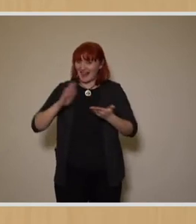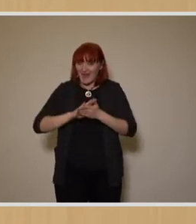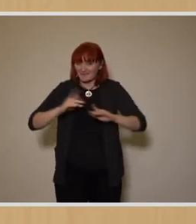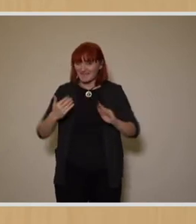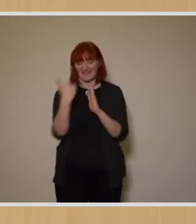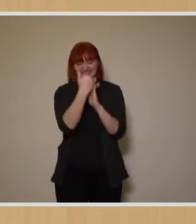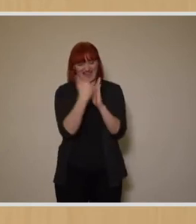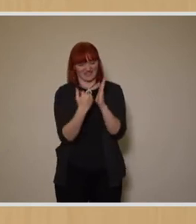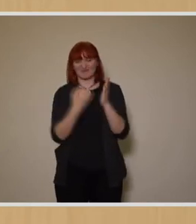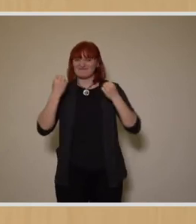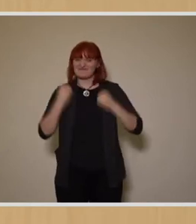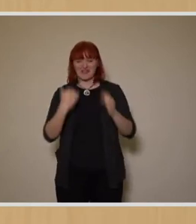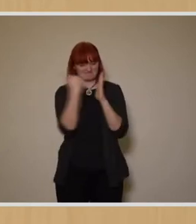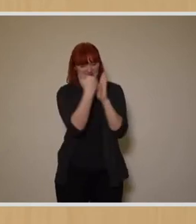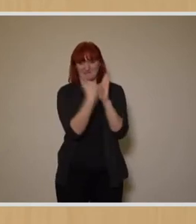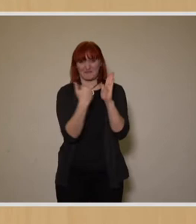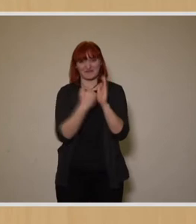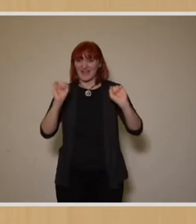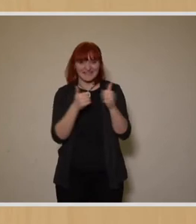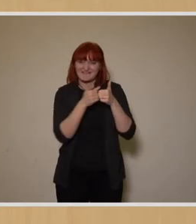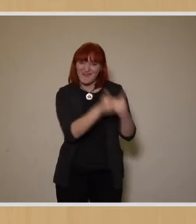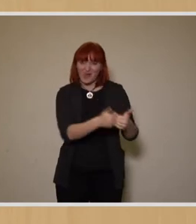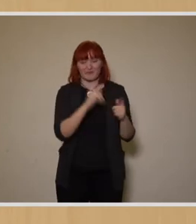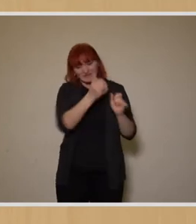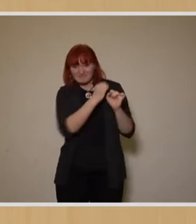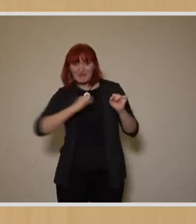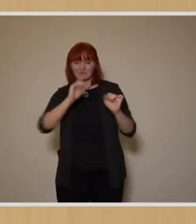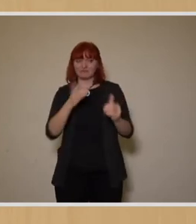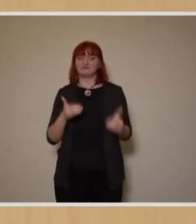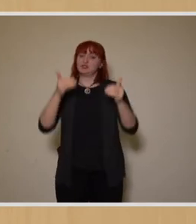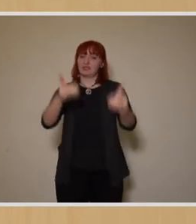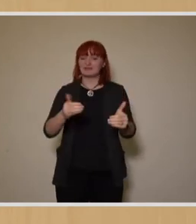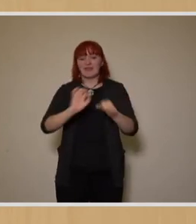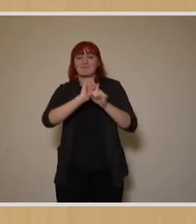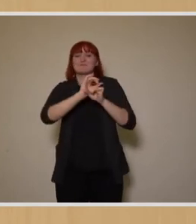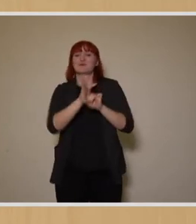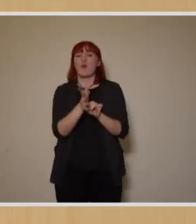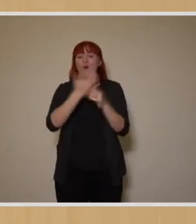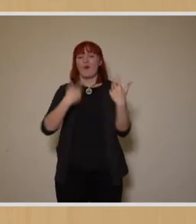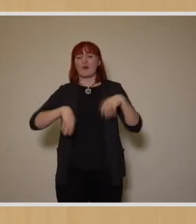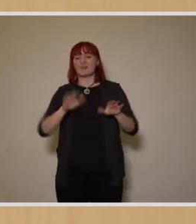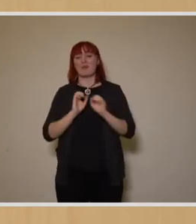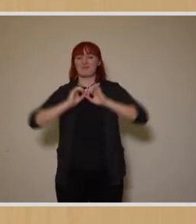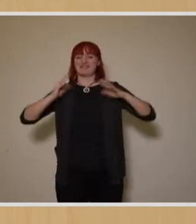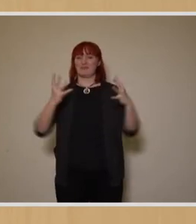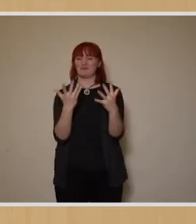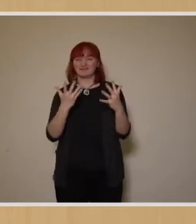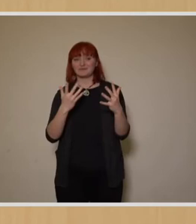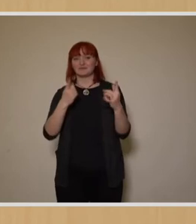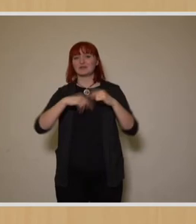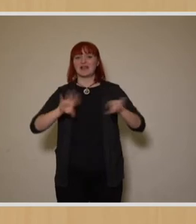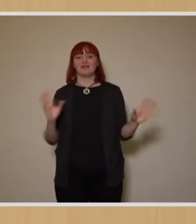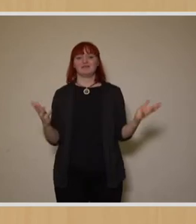Satzungen oder Gesetzen steht. Die sind ja auch nicht für die Pandemie gemacht. Die Corona-Zahlen werden in den